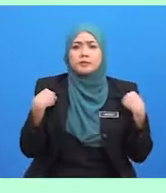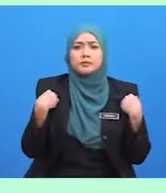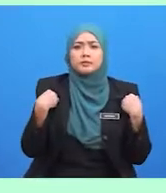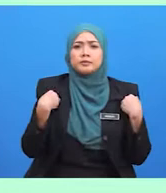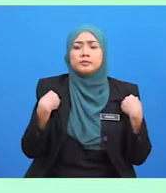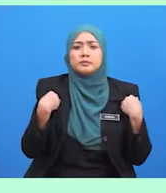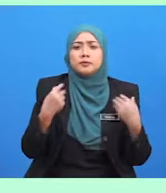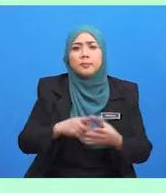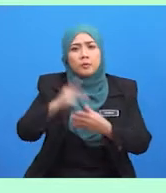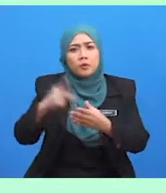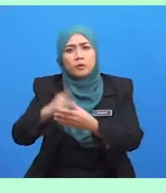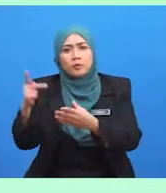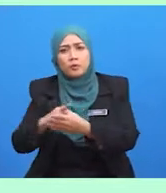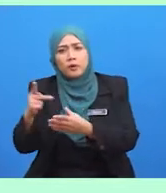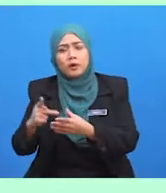tempatan meningkat.